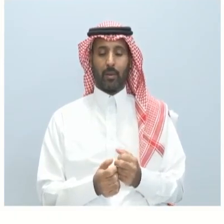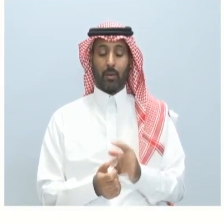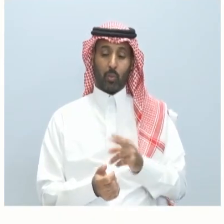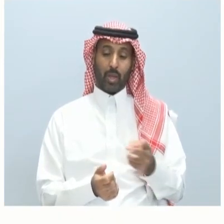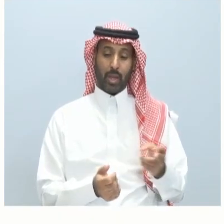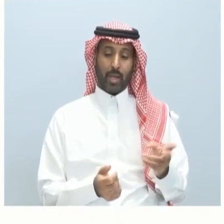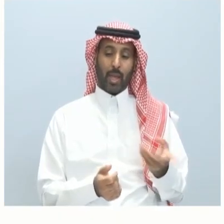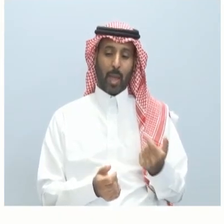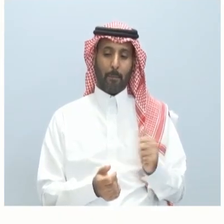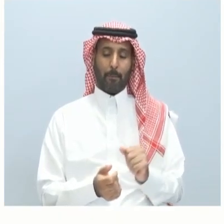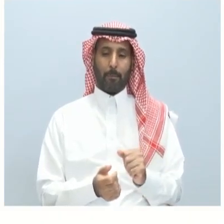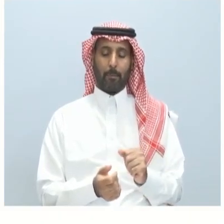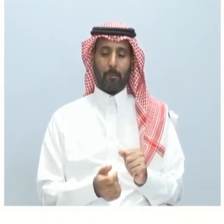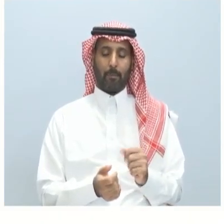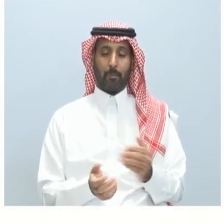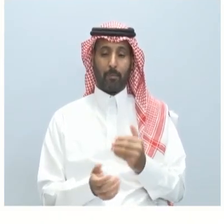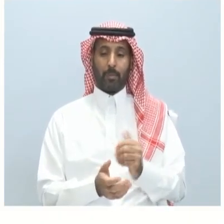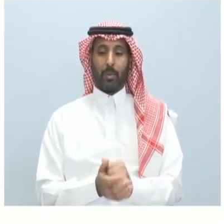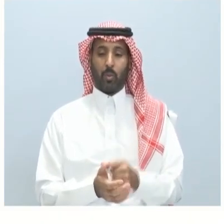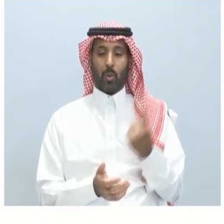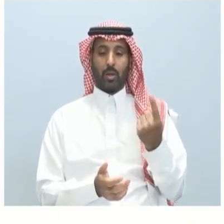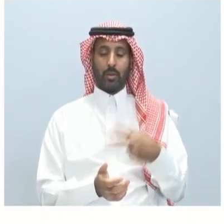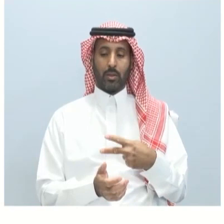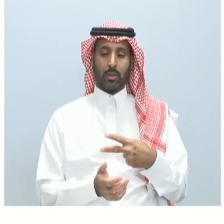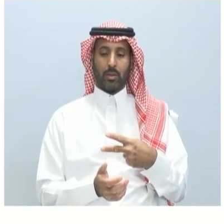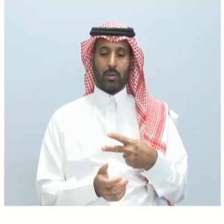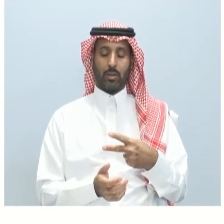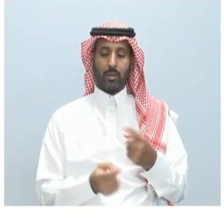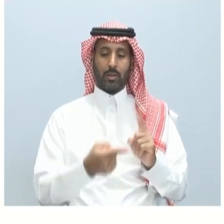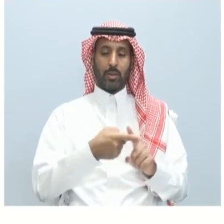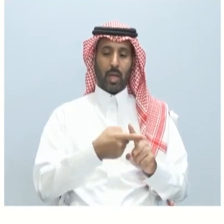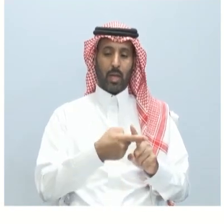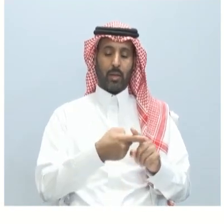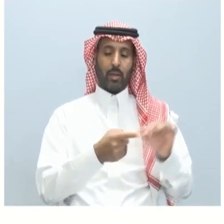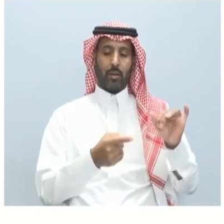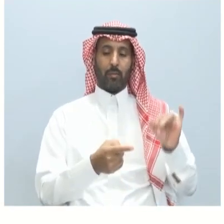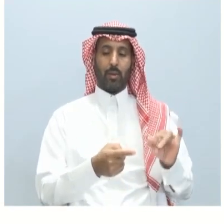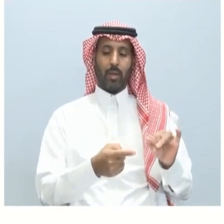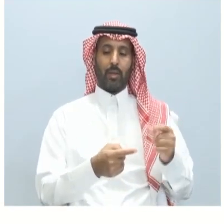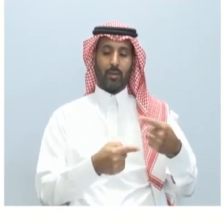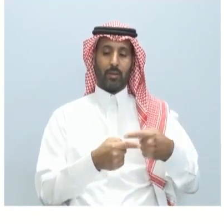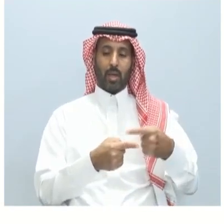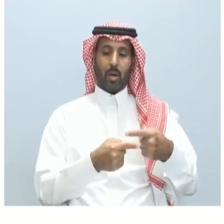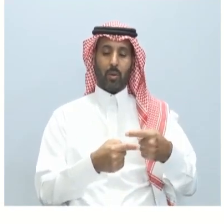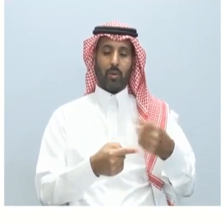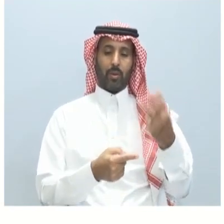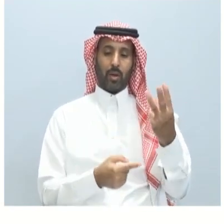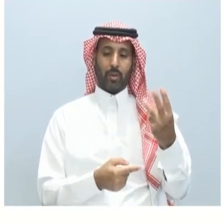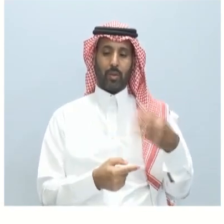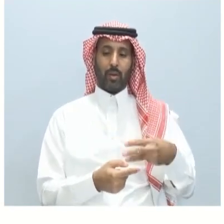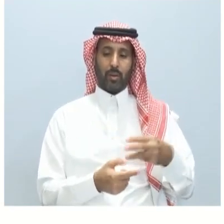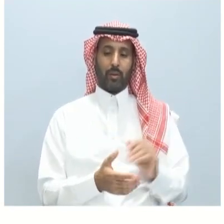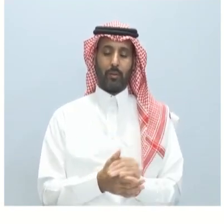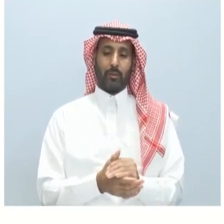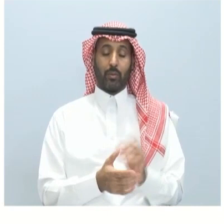المتغير اذا هذه هي المعادله 21 مضافا اليها م تساوي 33